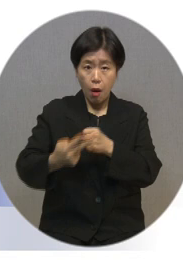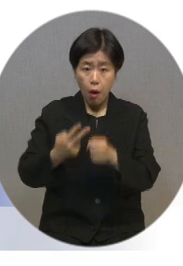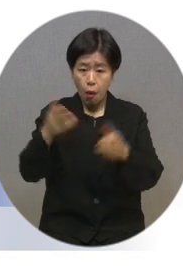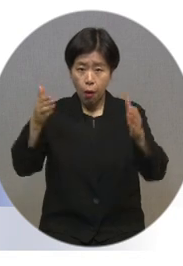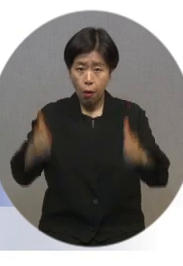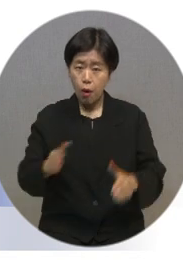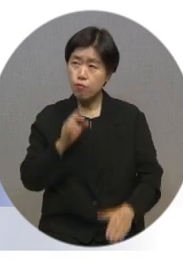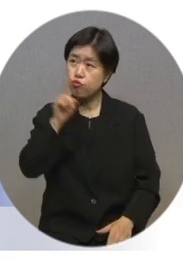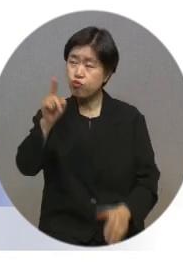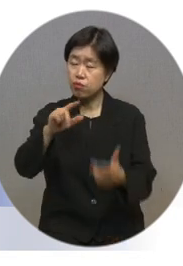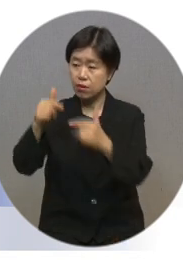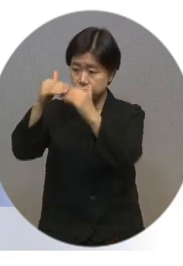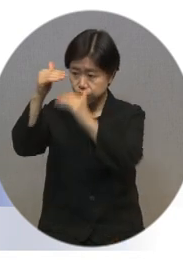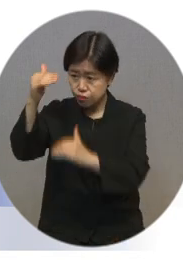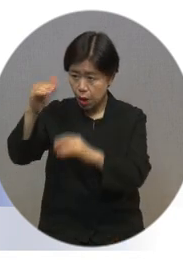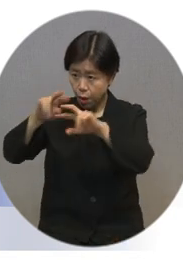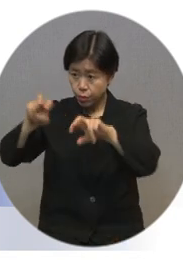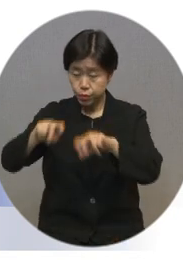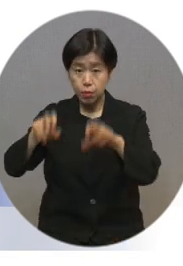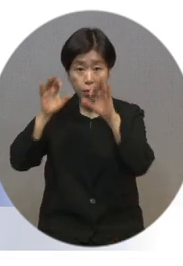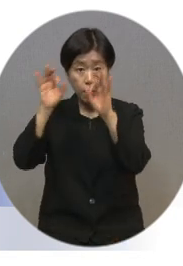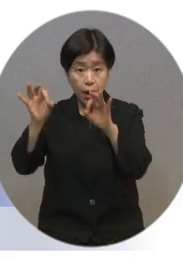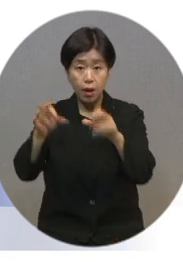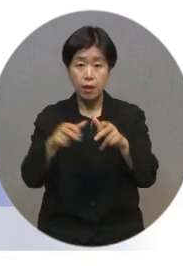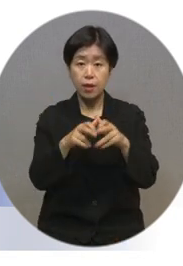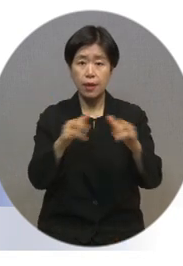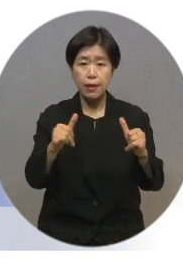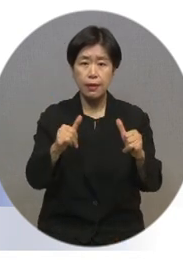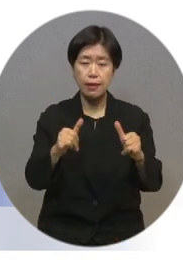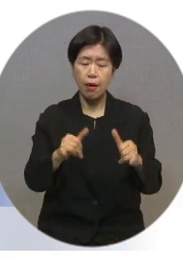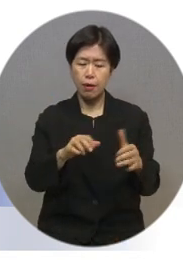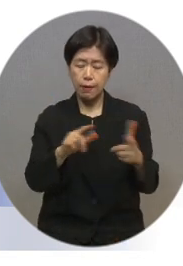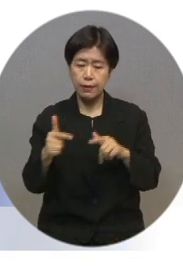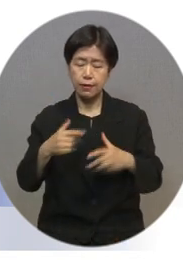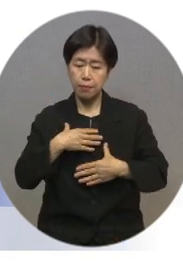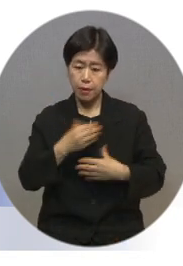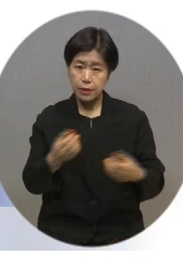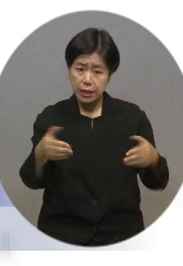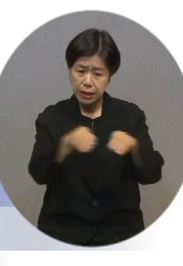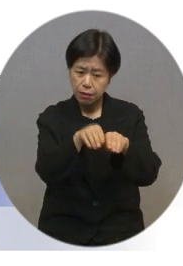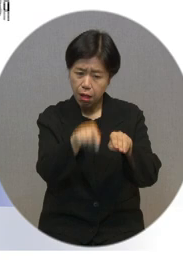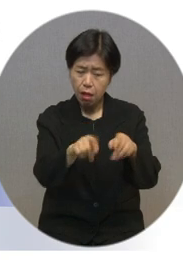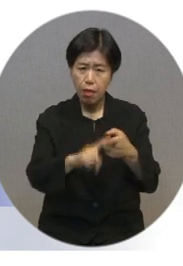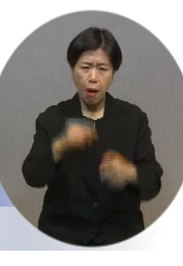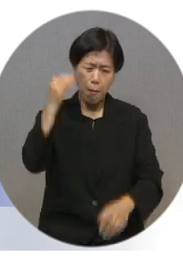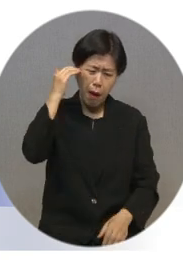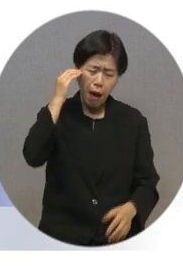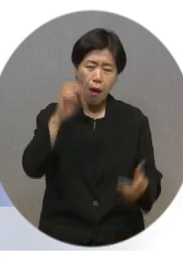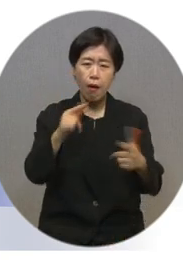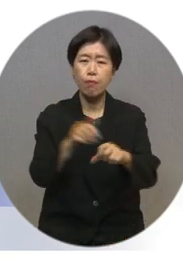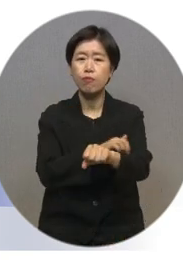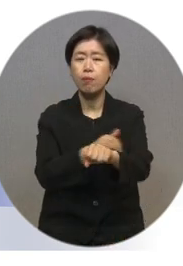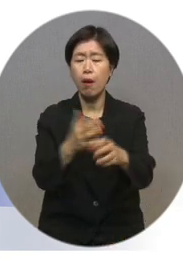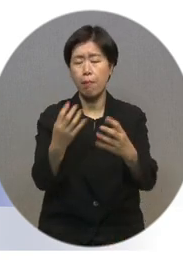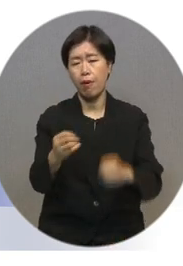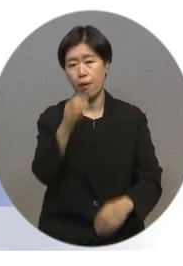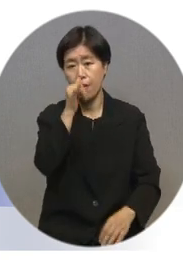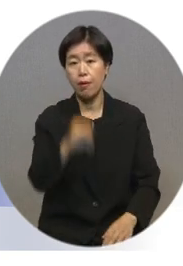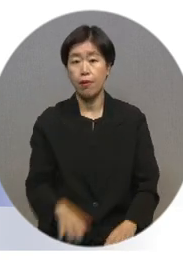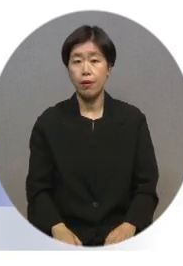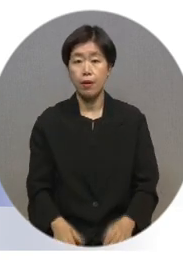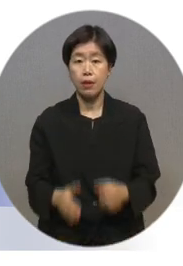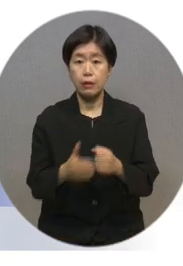해봤는데 그 결과 장애인 편의 시설 민원이 매년 급증하고 있었습니다 이에 따라 권위는 민원